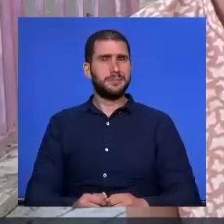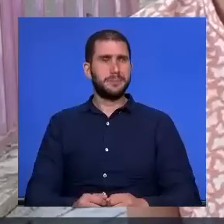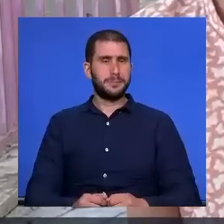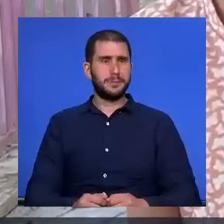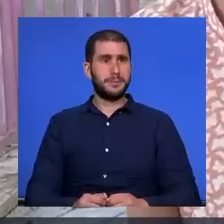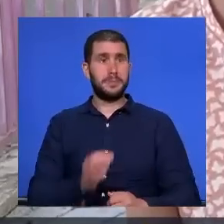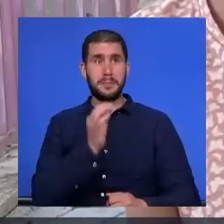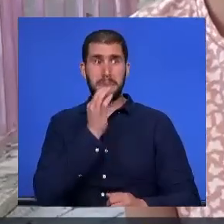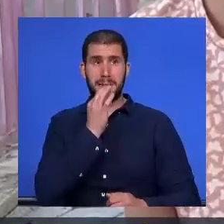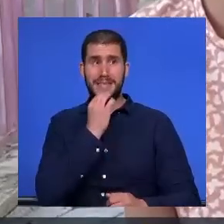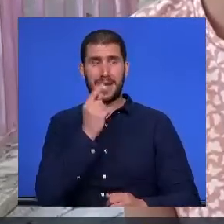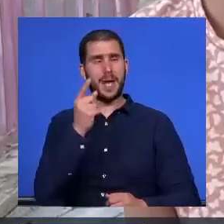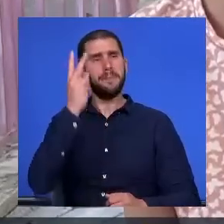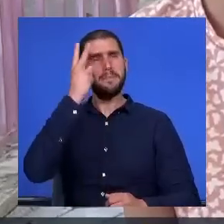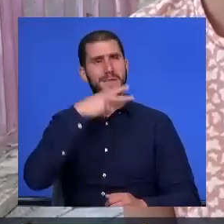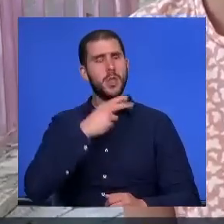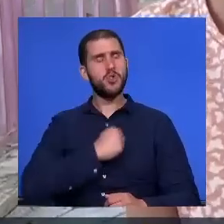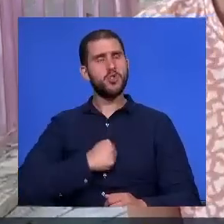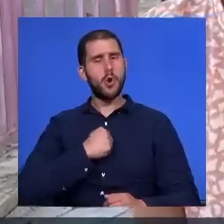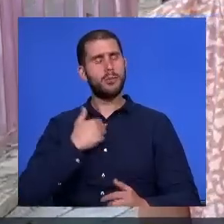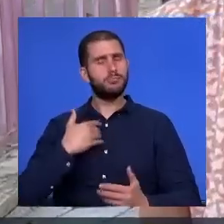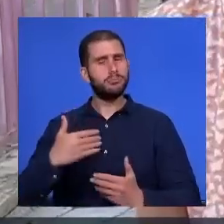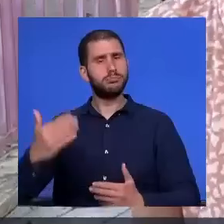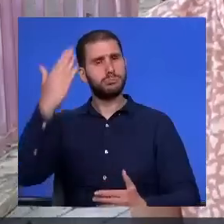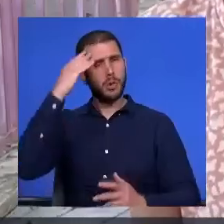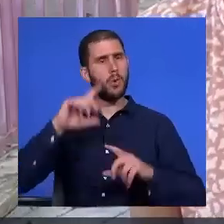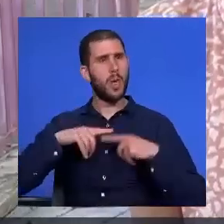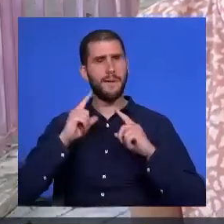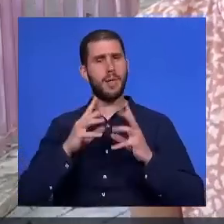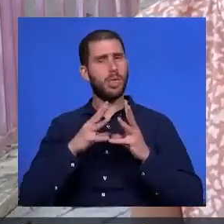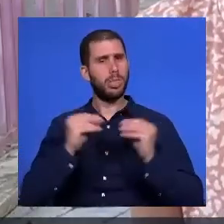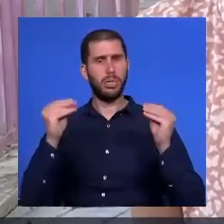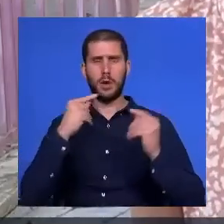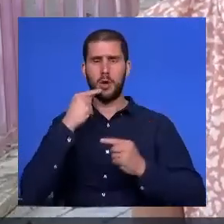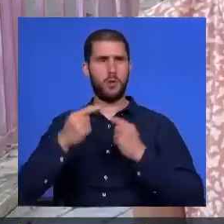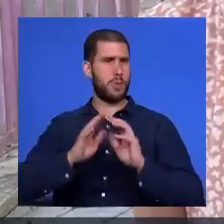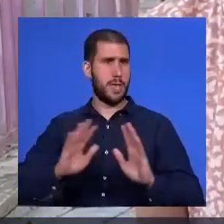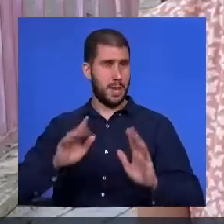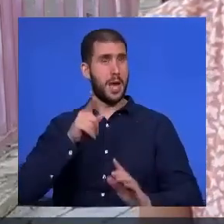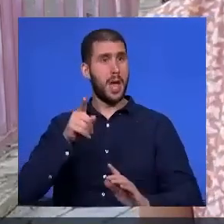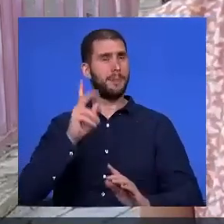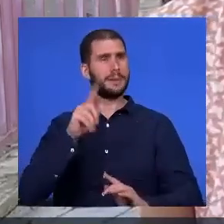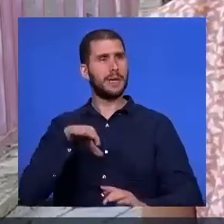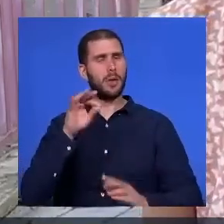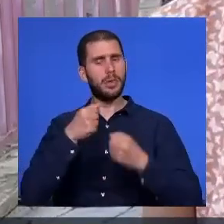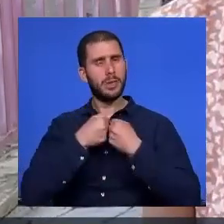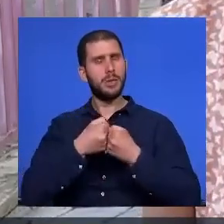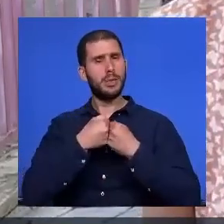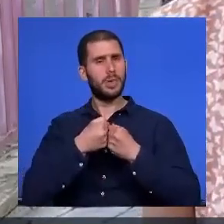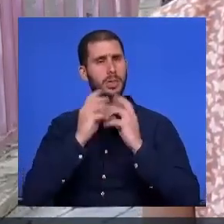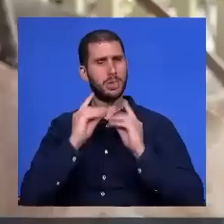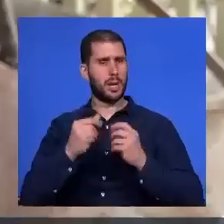בגיל ממש צעיר הן מבינות שהשכול ילווה אותן כל חייהן ולא ייעלם משנה לשנה, הן רק ימצאו את הדרך להתמודד